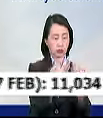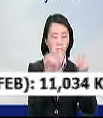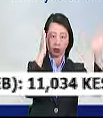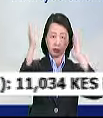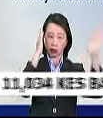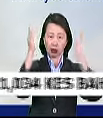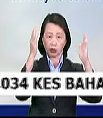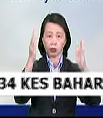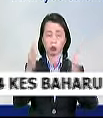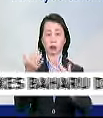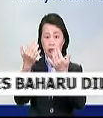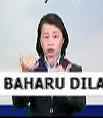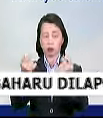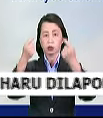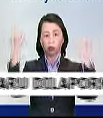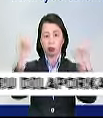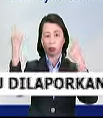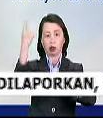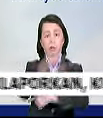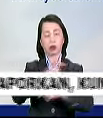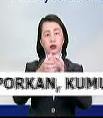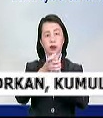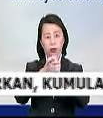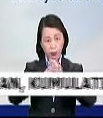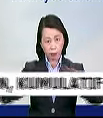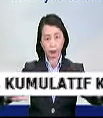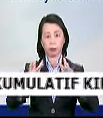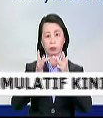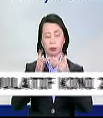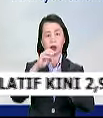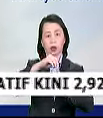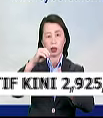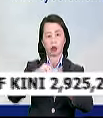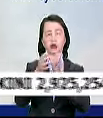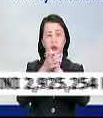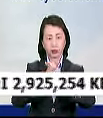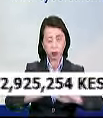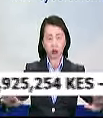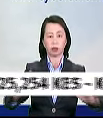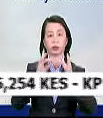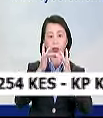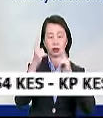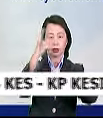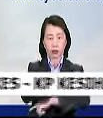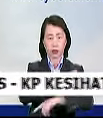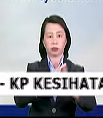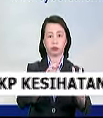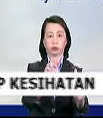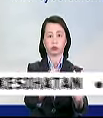kesejahteraan keluarga Malaysia. Sebenarnya sambutan Hari Keselamatan Internet atau Safer Internet